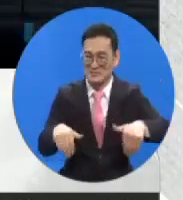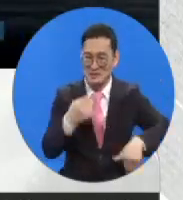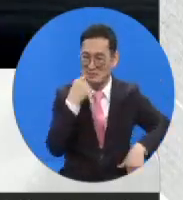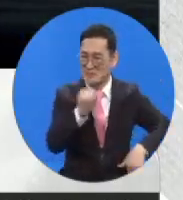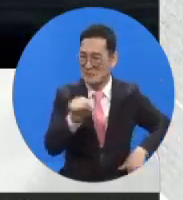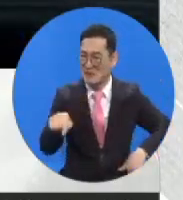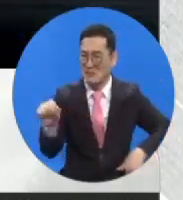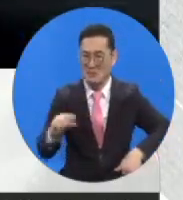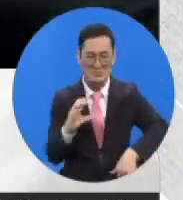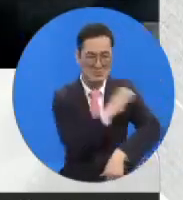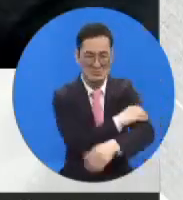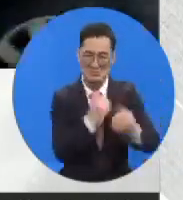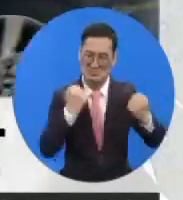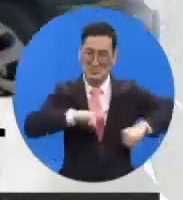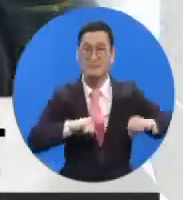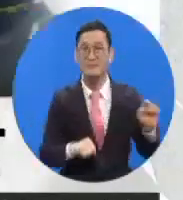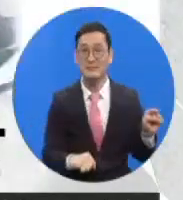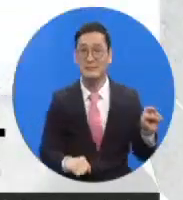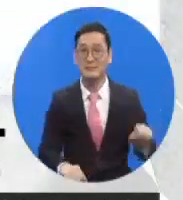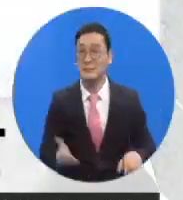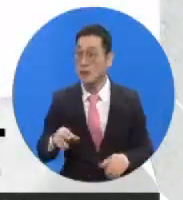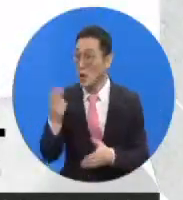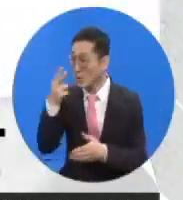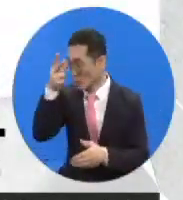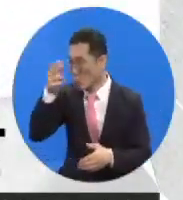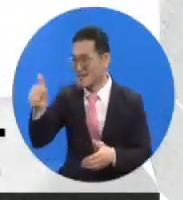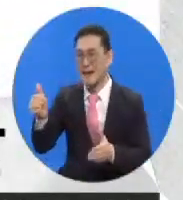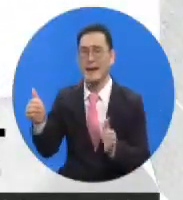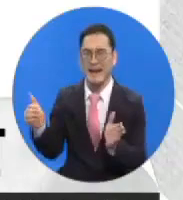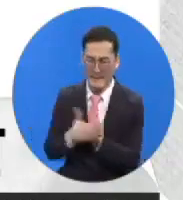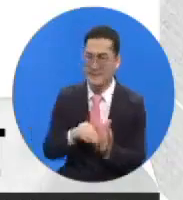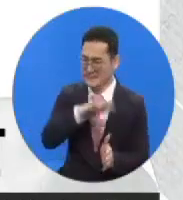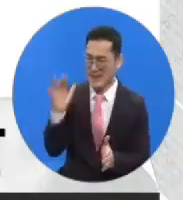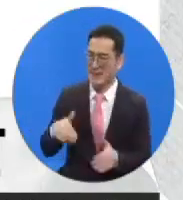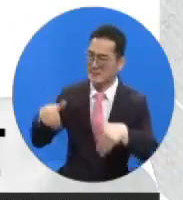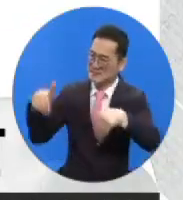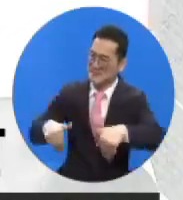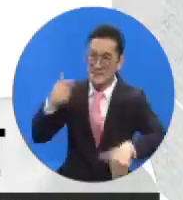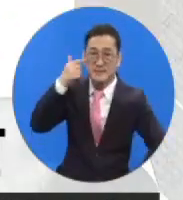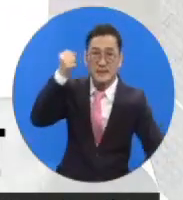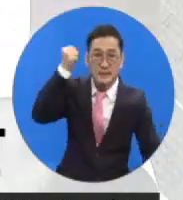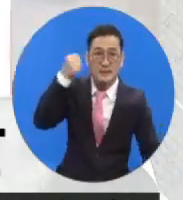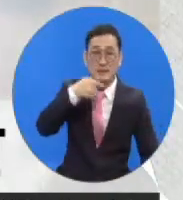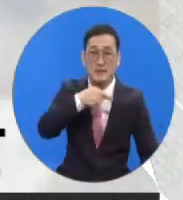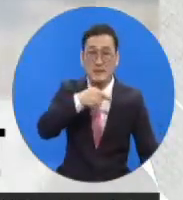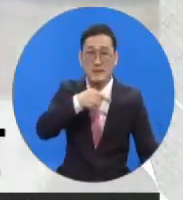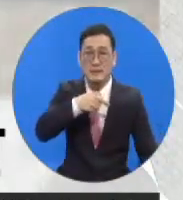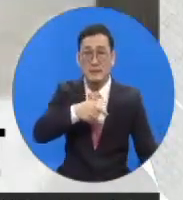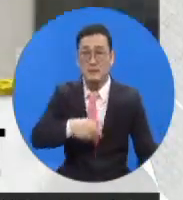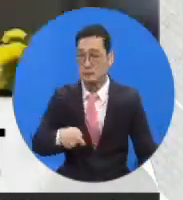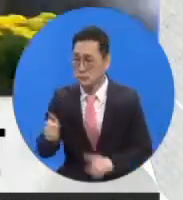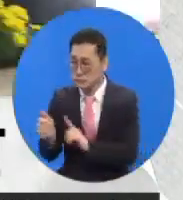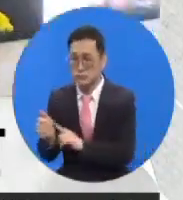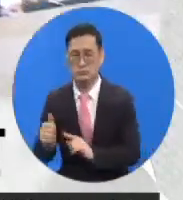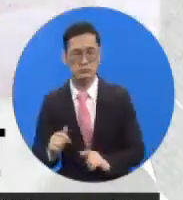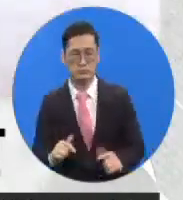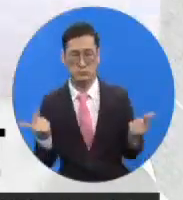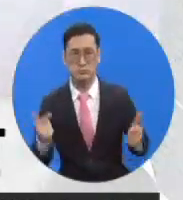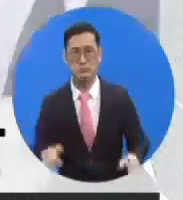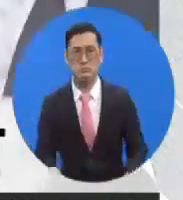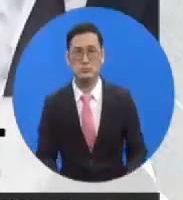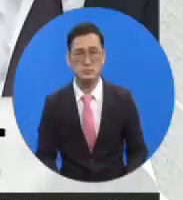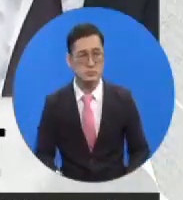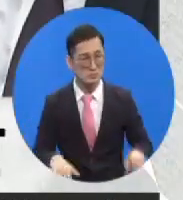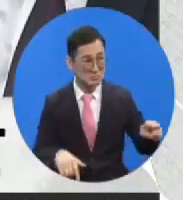적어도 법무부 장관과 검찰총장의 관계가 이런 방식의 상급자 하급자 관계는 아닌 건 분명하지 않나요? 윤석열 총장이 하고 싶었던 얘기는 이런